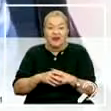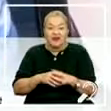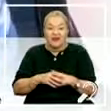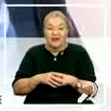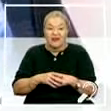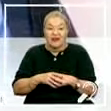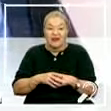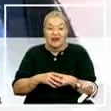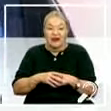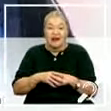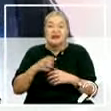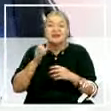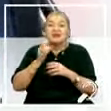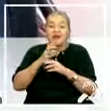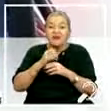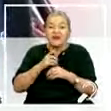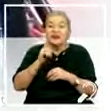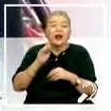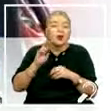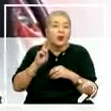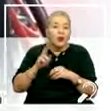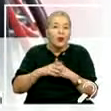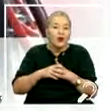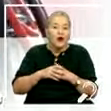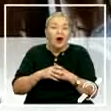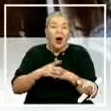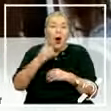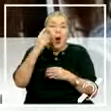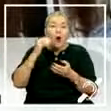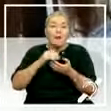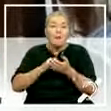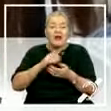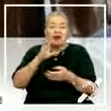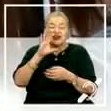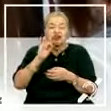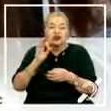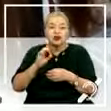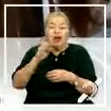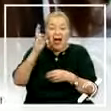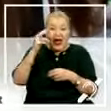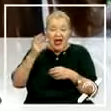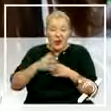Veche. Se vinde cu. Se vinde cu. 1500 de euro.